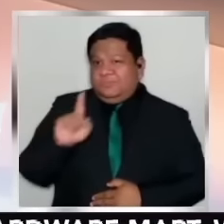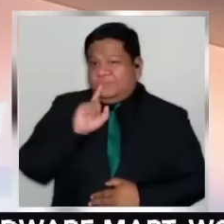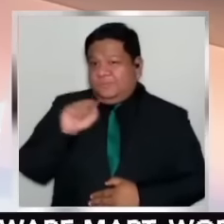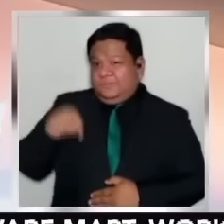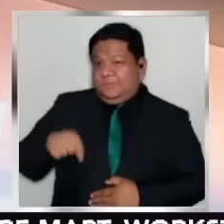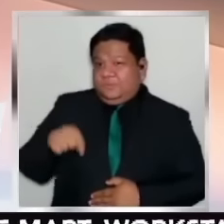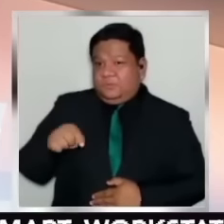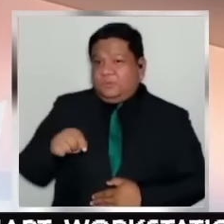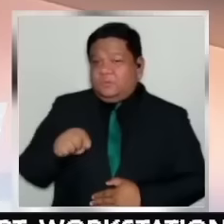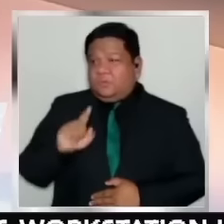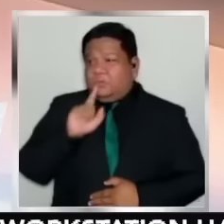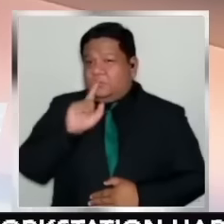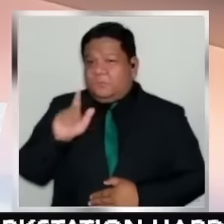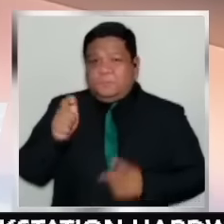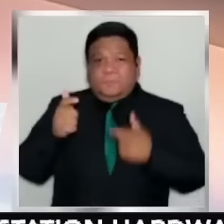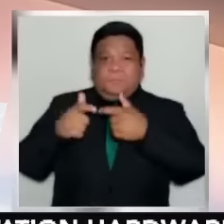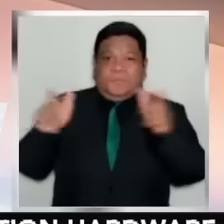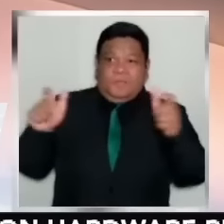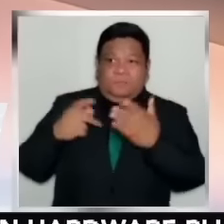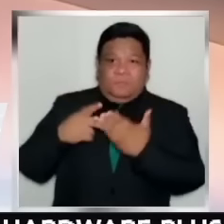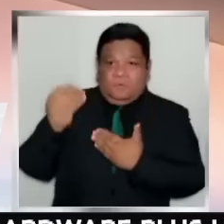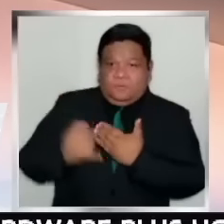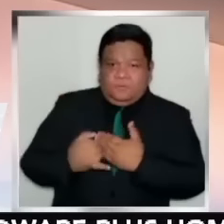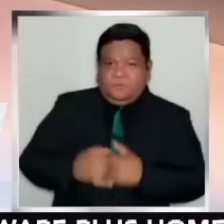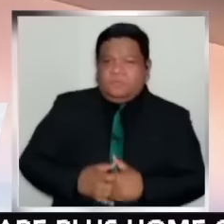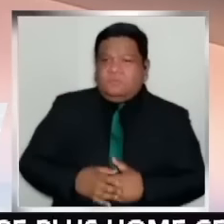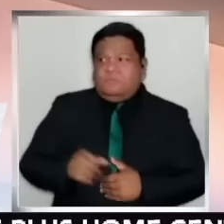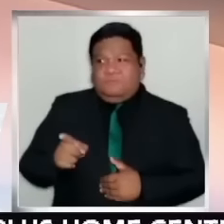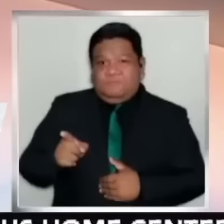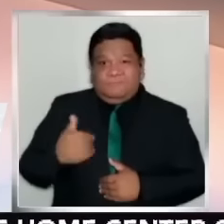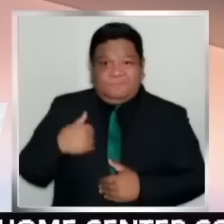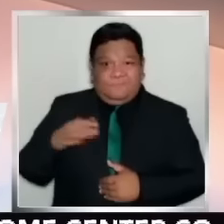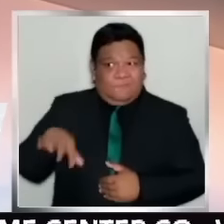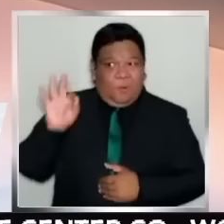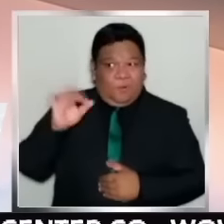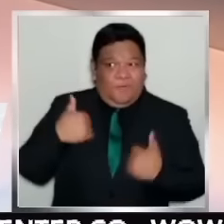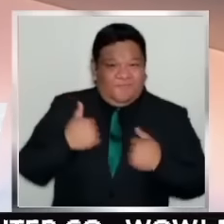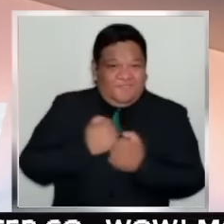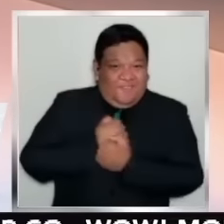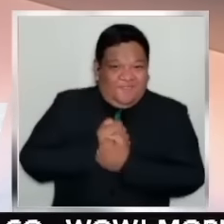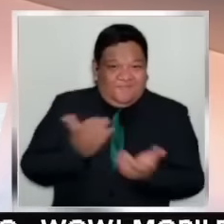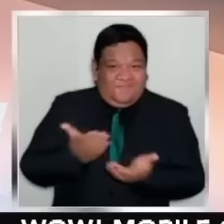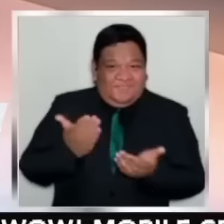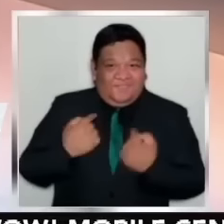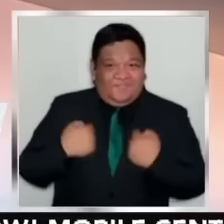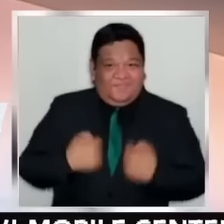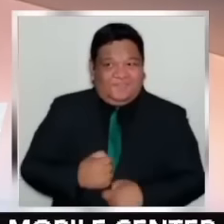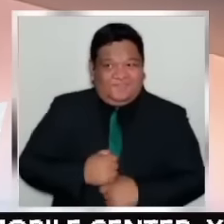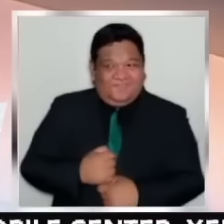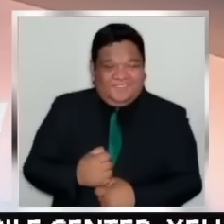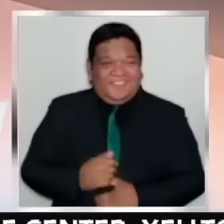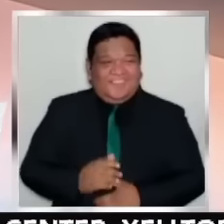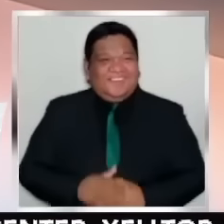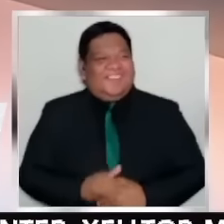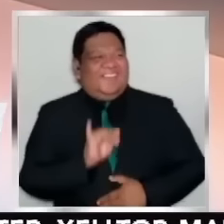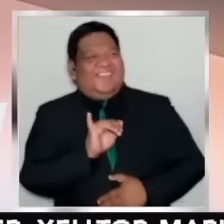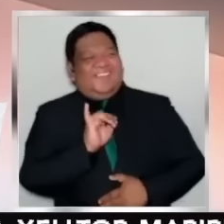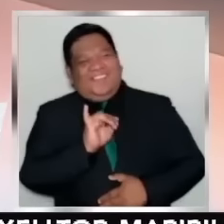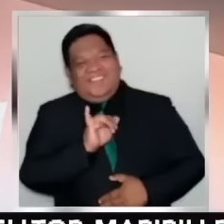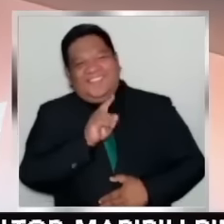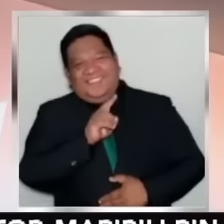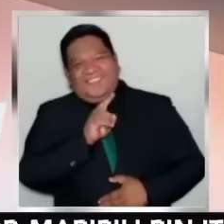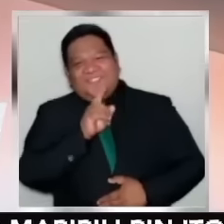dreams, you found love dito sa Voltes 5. Kaya pala napatigil si Miguel sa question.